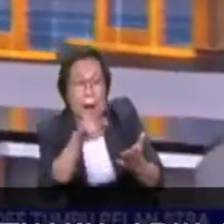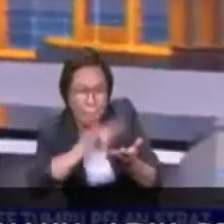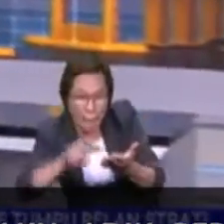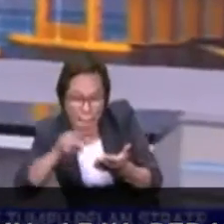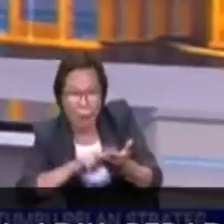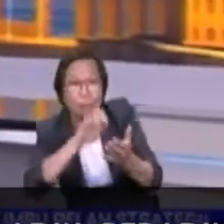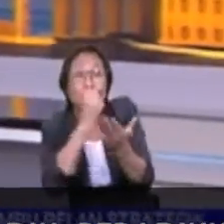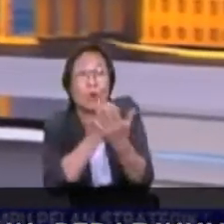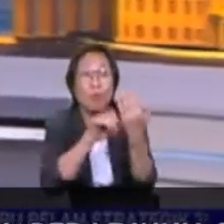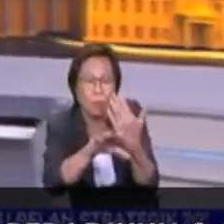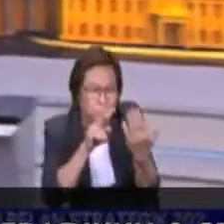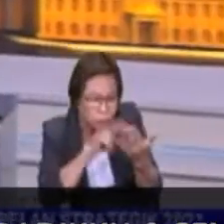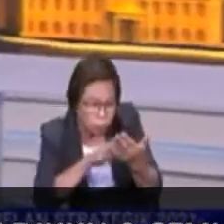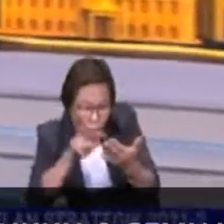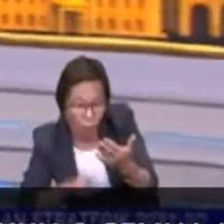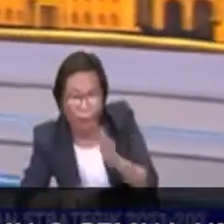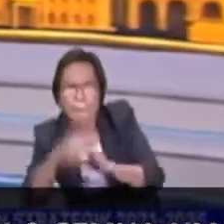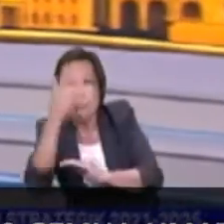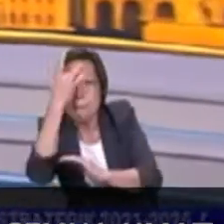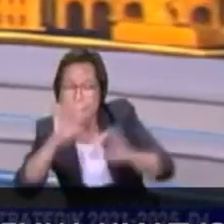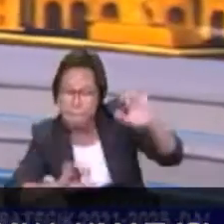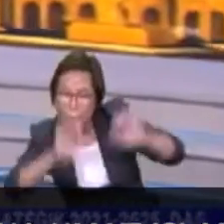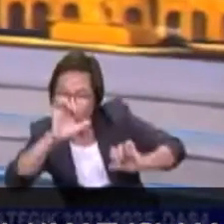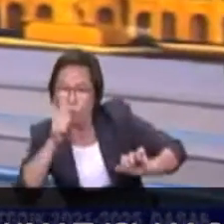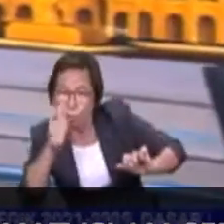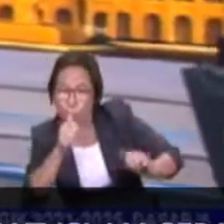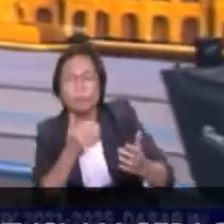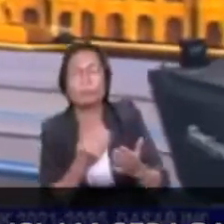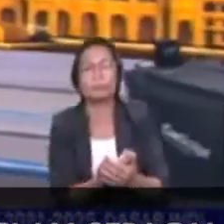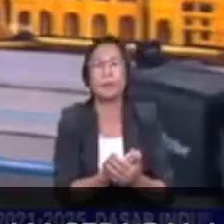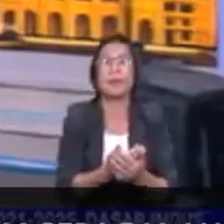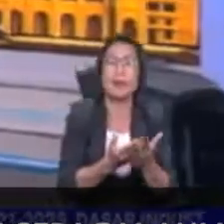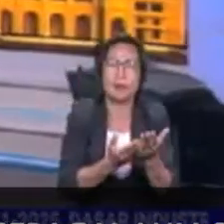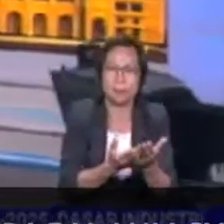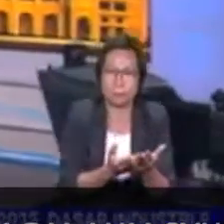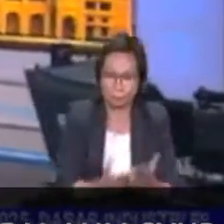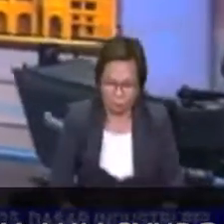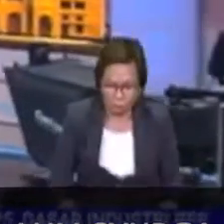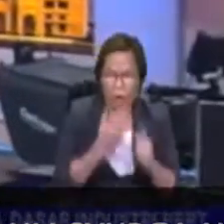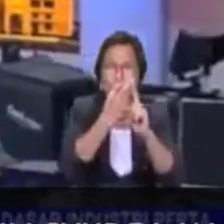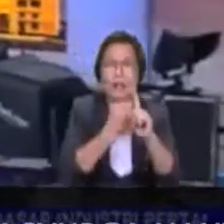media sosial. Periksa lanjut bersama Bu Mawin langsung dari Bumi Kenyalang. Silakan Bu Ma.